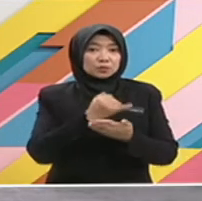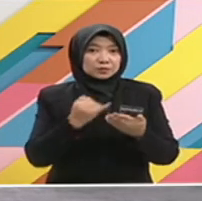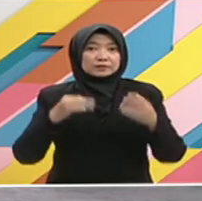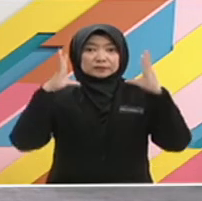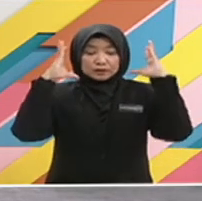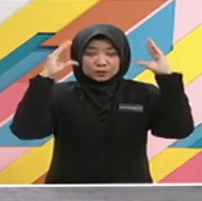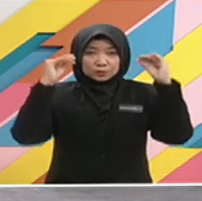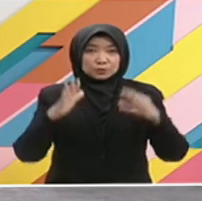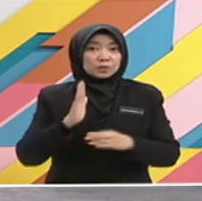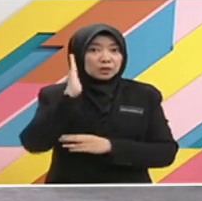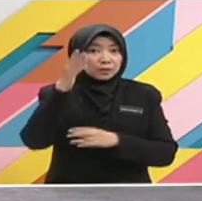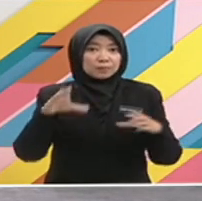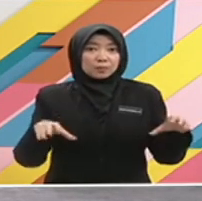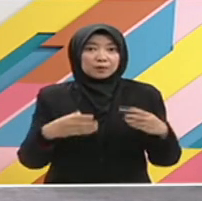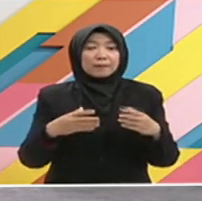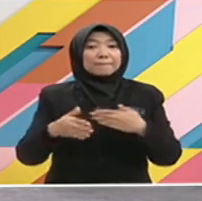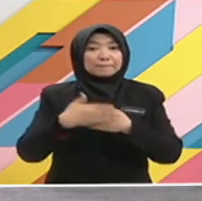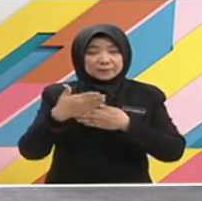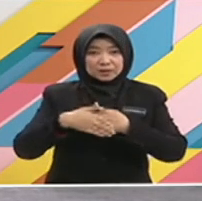lagi.